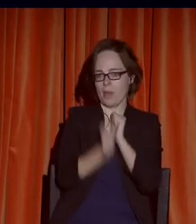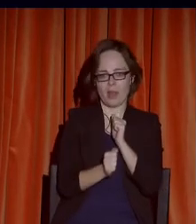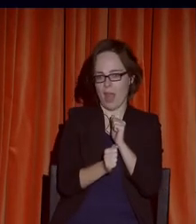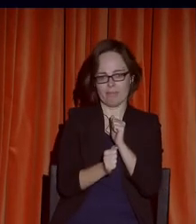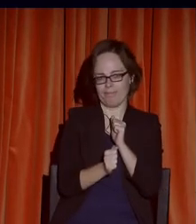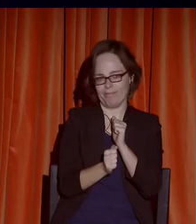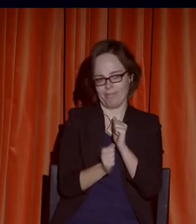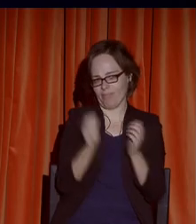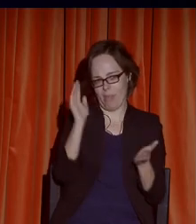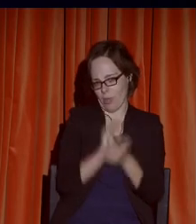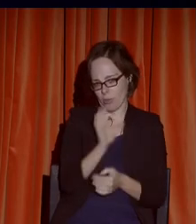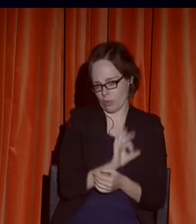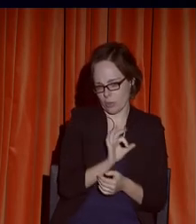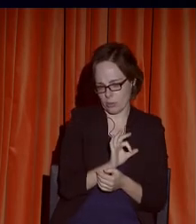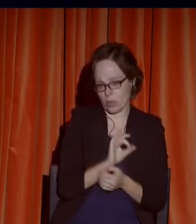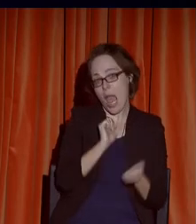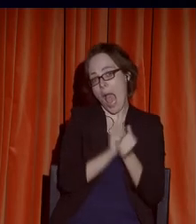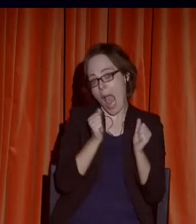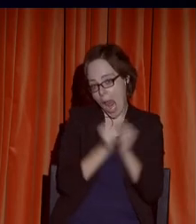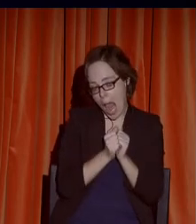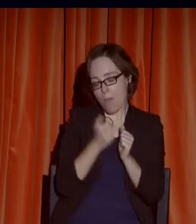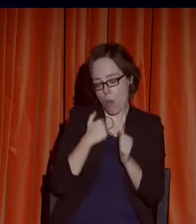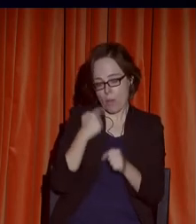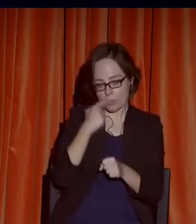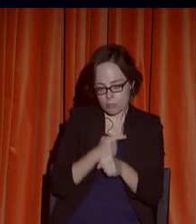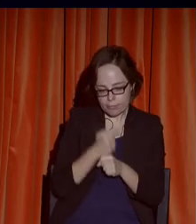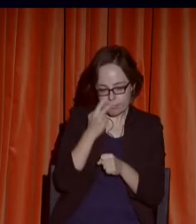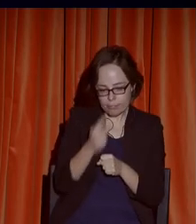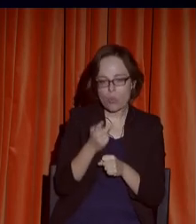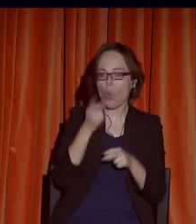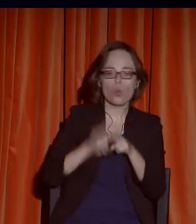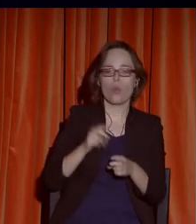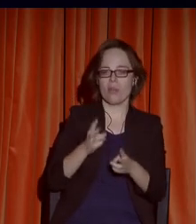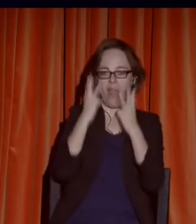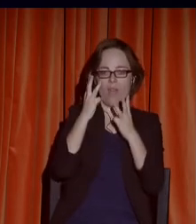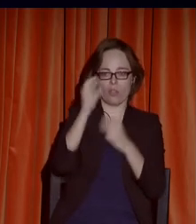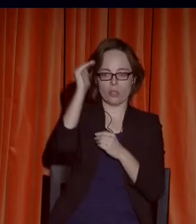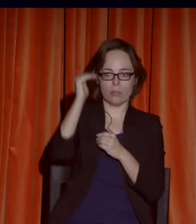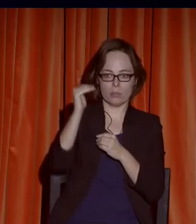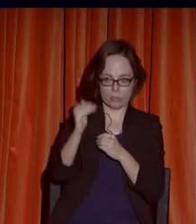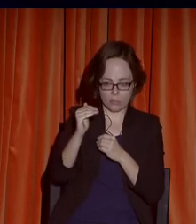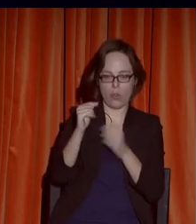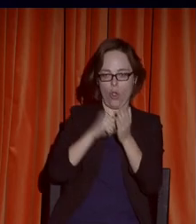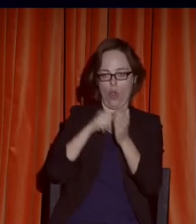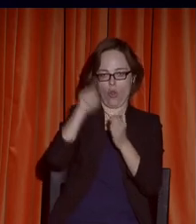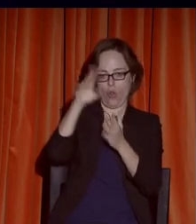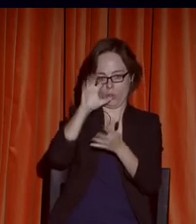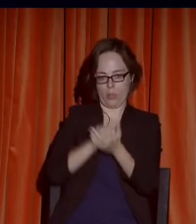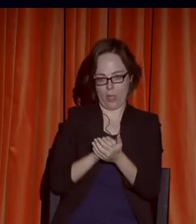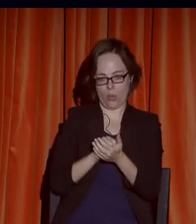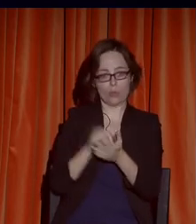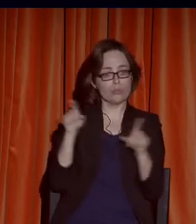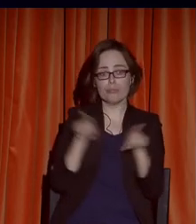jest znacznie mniejsza, albo możemy ustalić priorytety tam, gdzie one są potrzebne, tak jak to dzisiaj usłyszeliśmy od pana rzecznika, za co